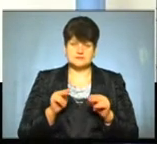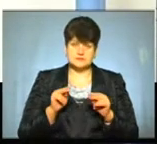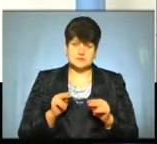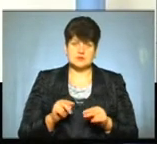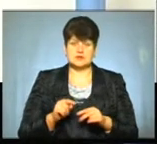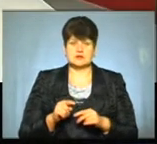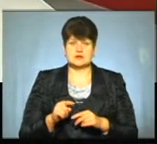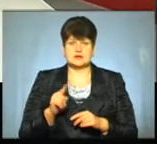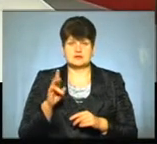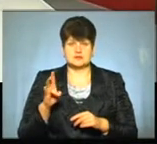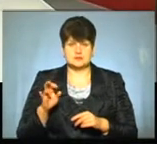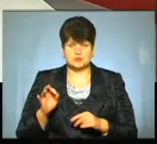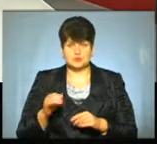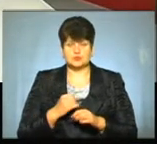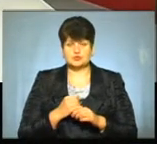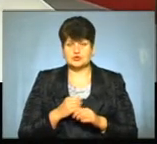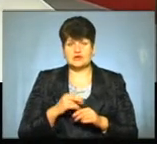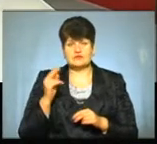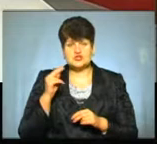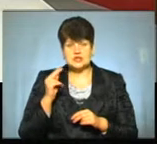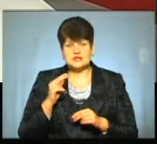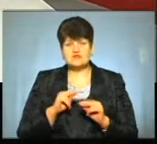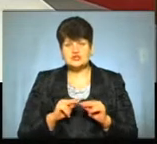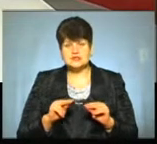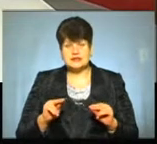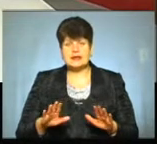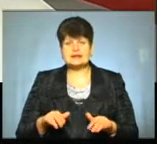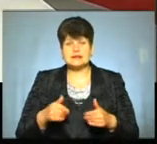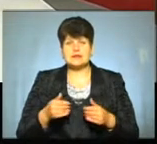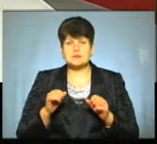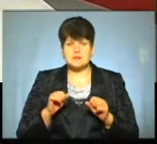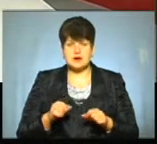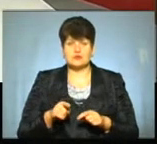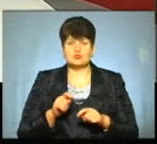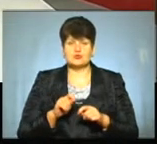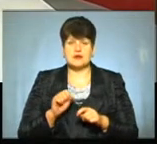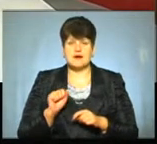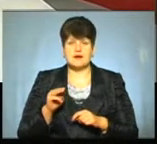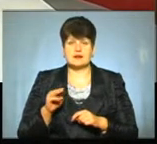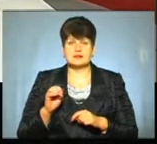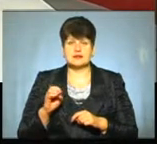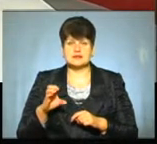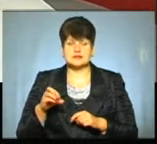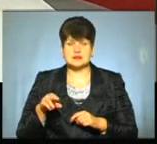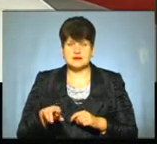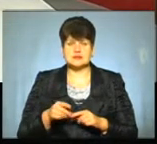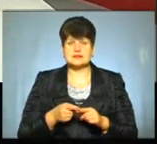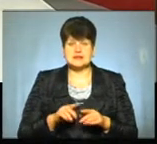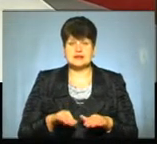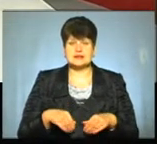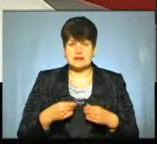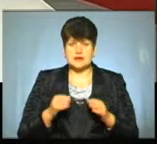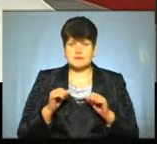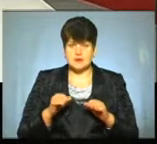об'єктивне зовнішнє оцінювання роботи вчителя, це дає право йому на атестацію, це дає йому